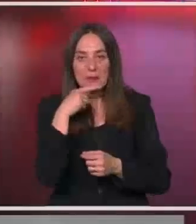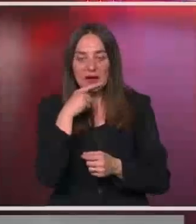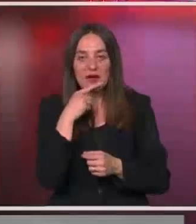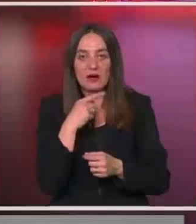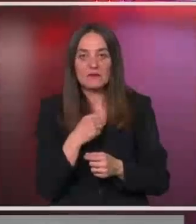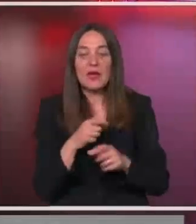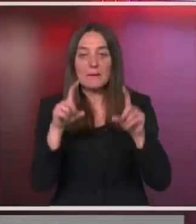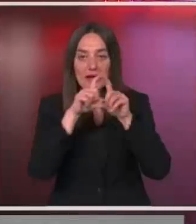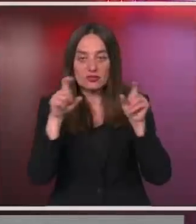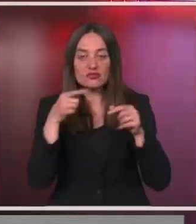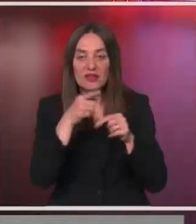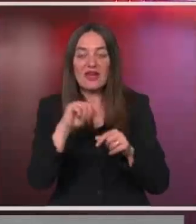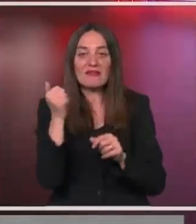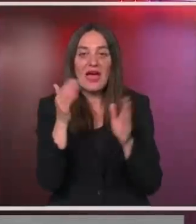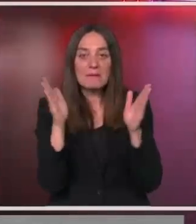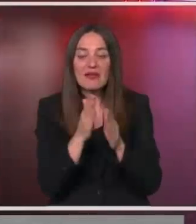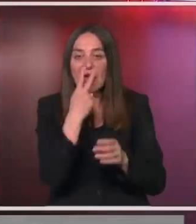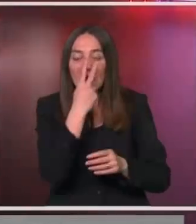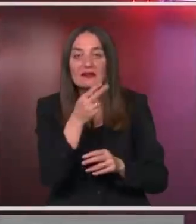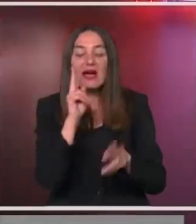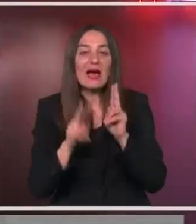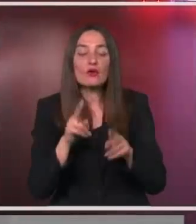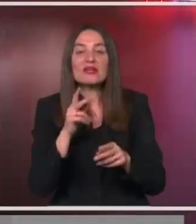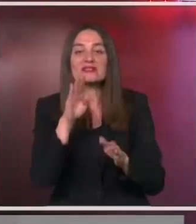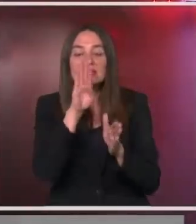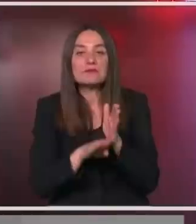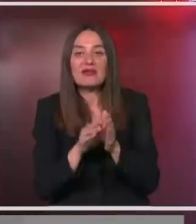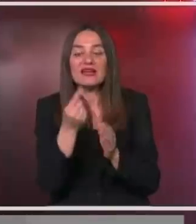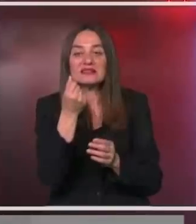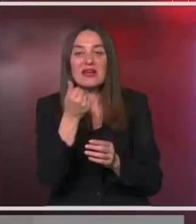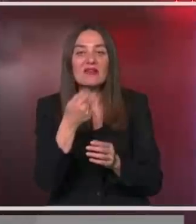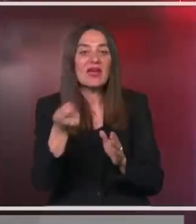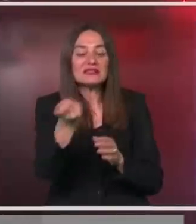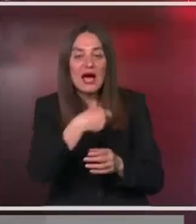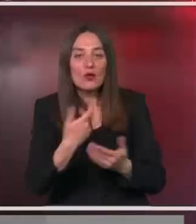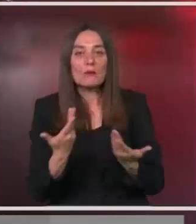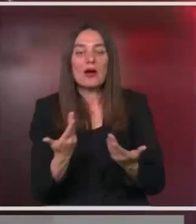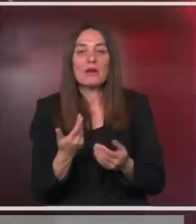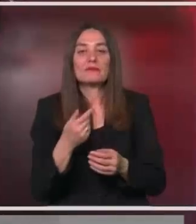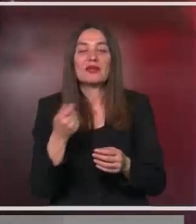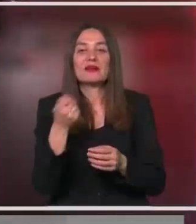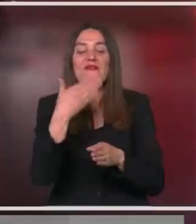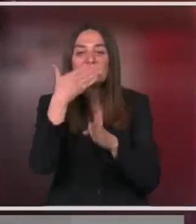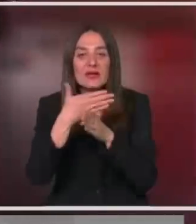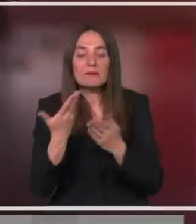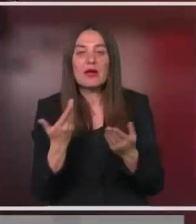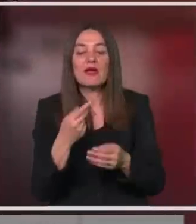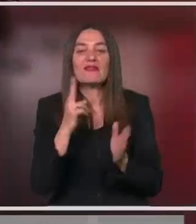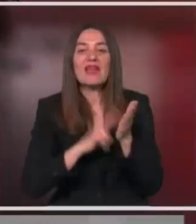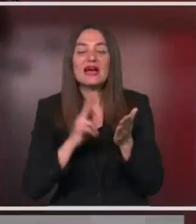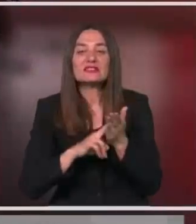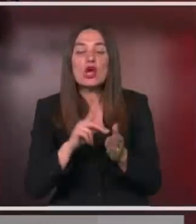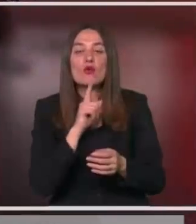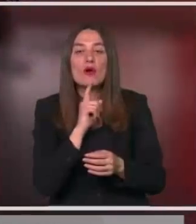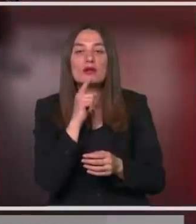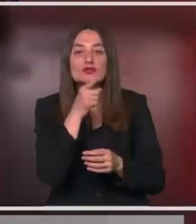su preduzeća ta najmanja gledala kako da se smanje cene zakupa, cene firmarina, dakle onih taksi koji su